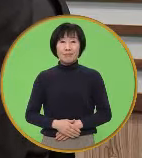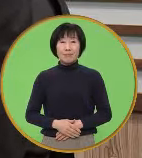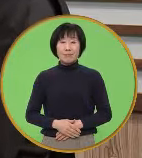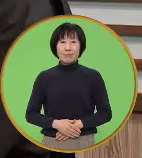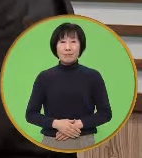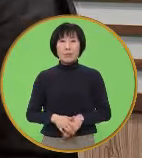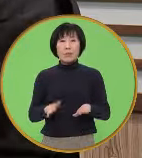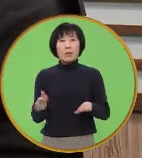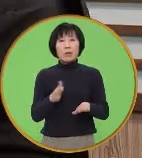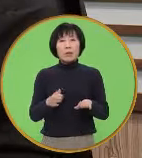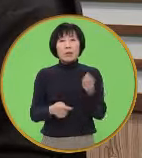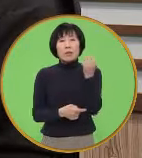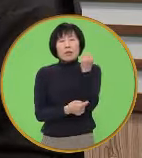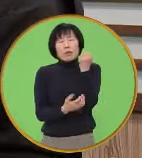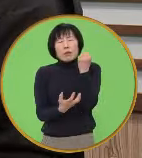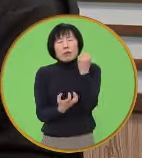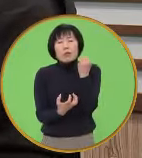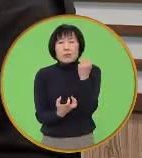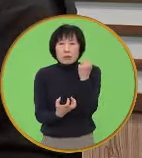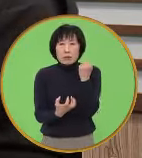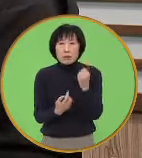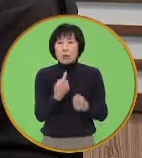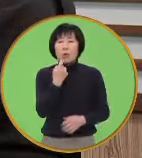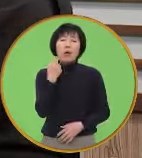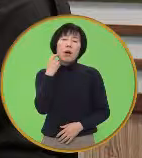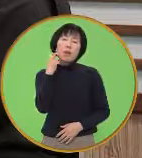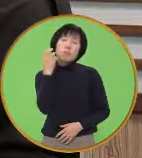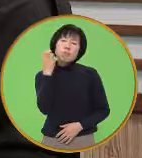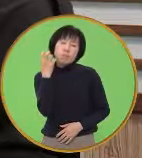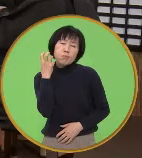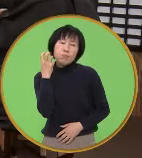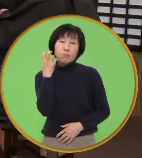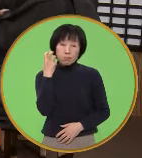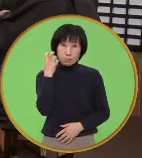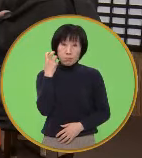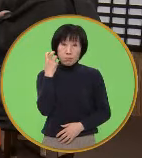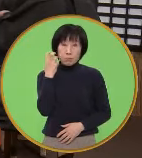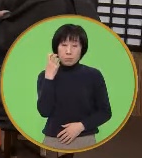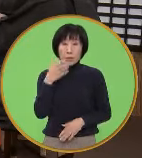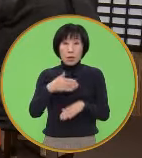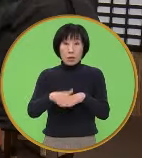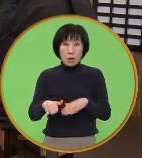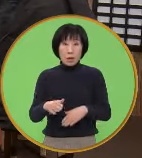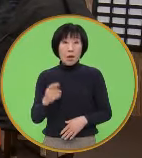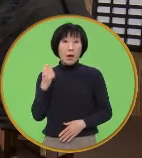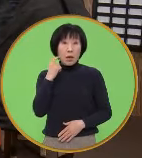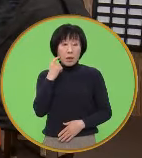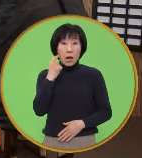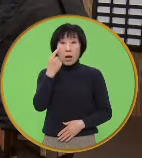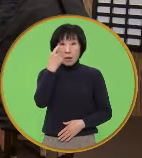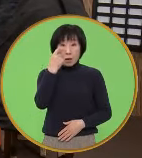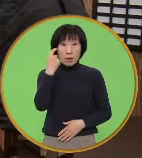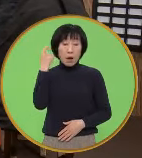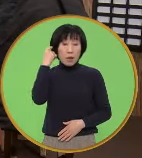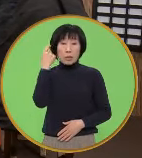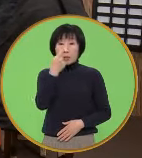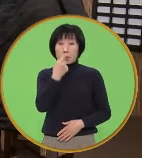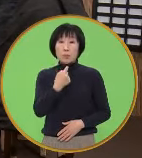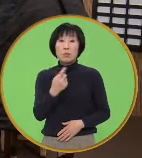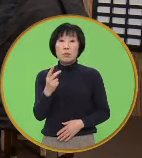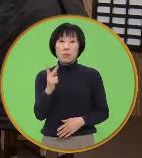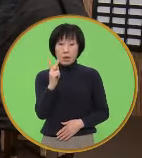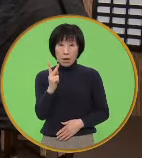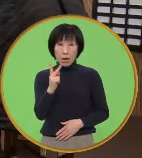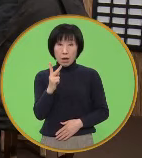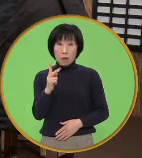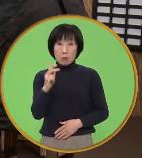最近肘が痛いんです。 俺は歯が痛くて。 外科、歯科、眼科、耳鼻咽喉科の救